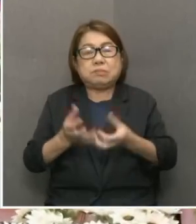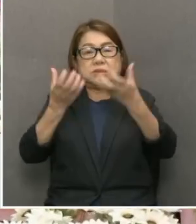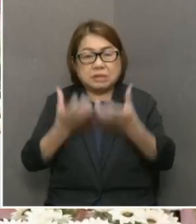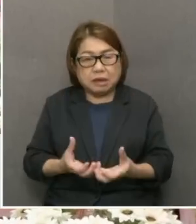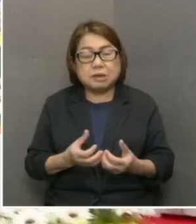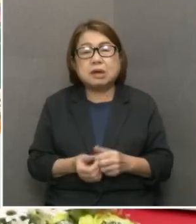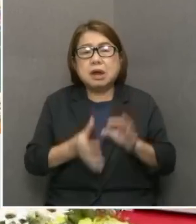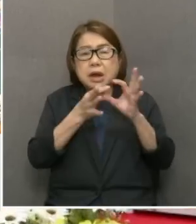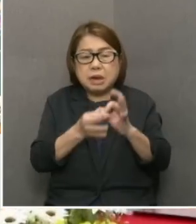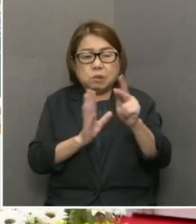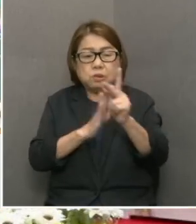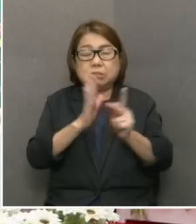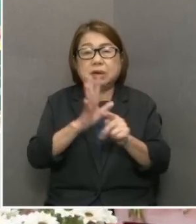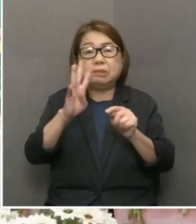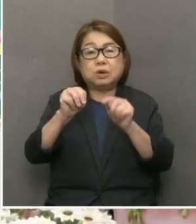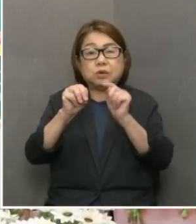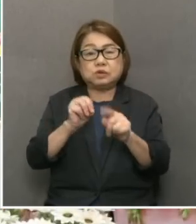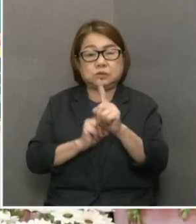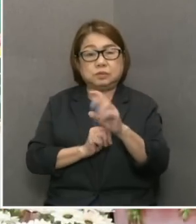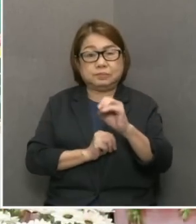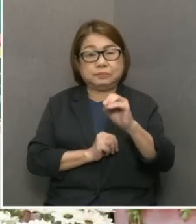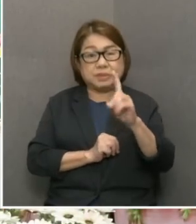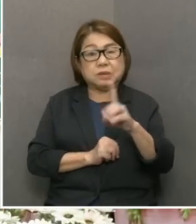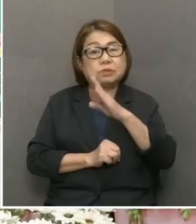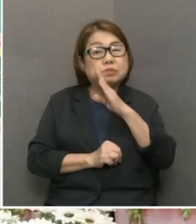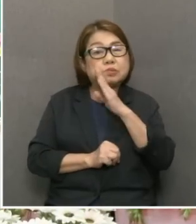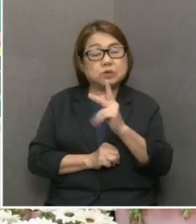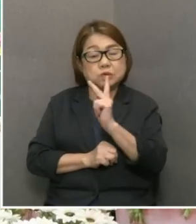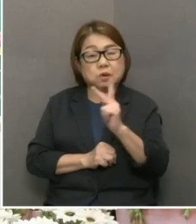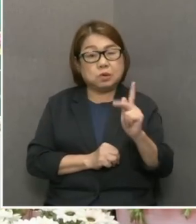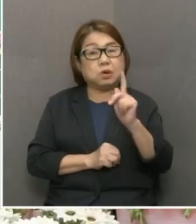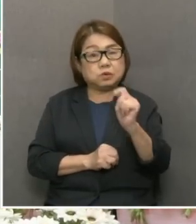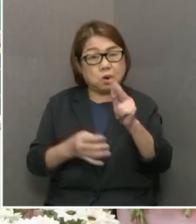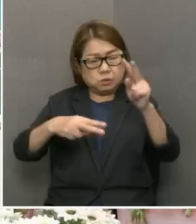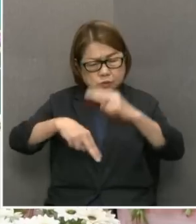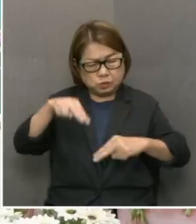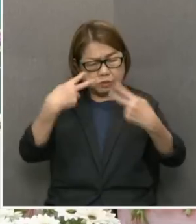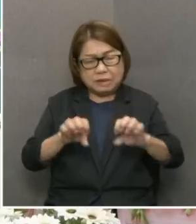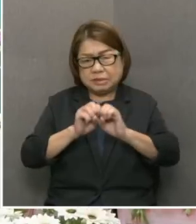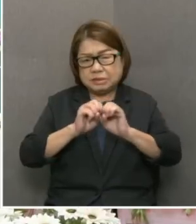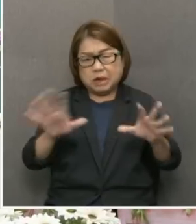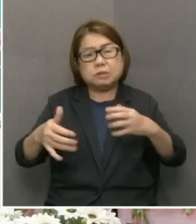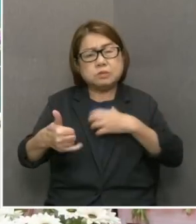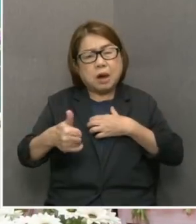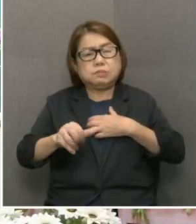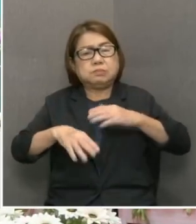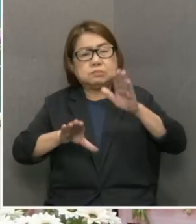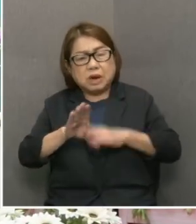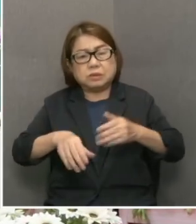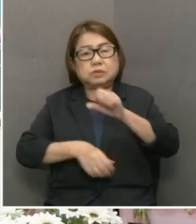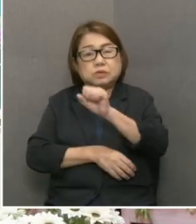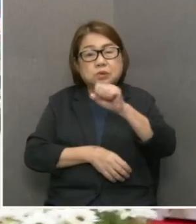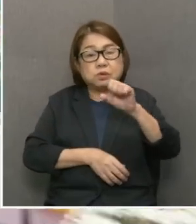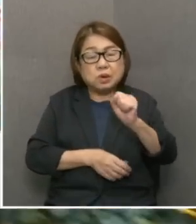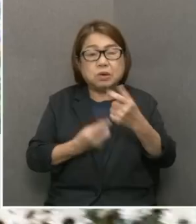มาตรา 151หากกตพบว่านายพิธาสมัครส.สโดยขาดคุณสมบัติกกตก็จะแจ้ง